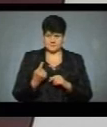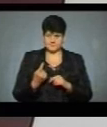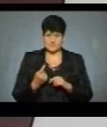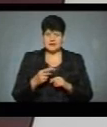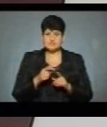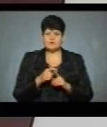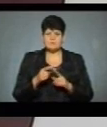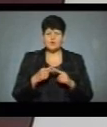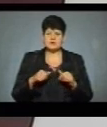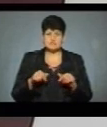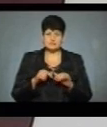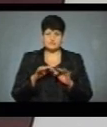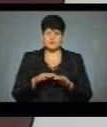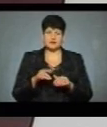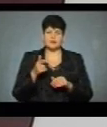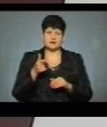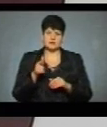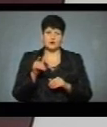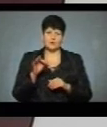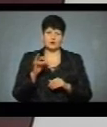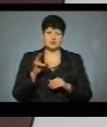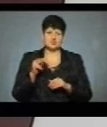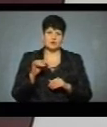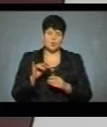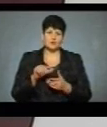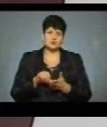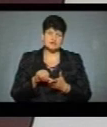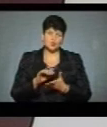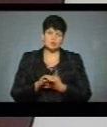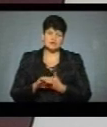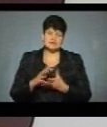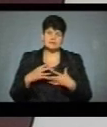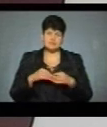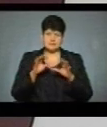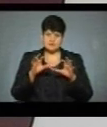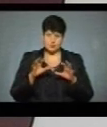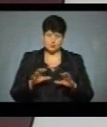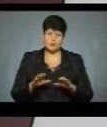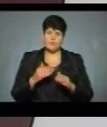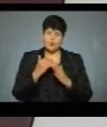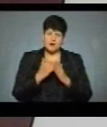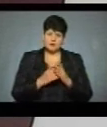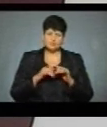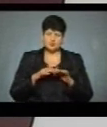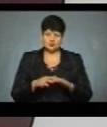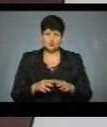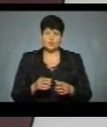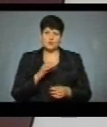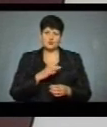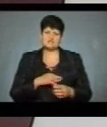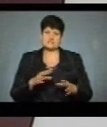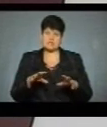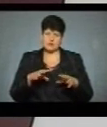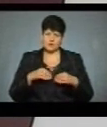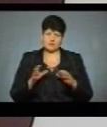словами організаторки заходу Галини Гончаровської, учасників ознайомили із сімейним законодавством, порядком та процедурою усиновлення і